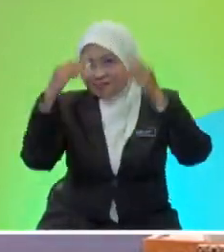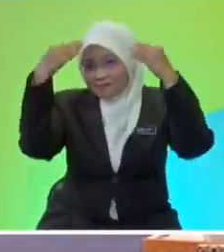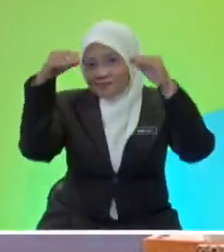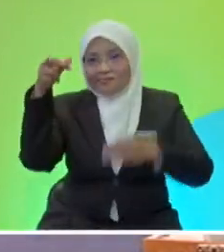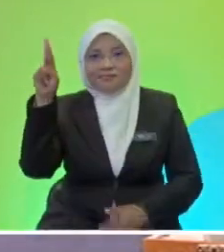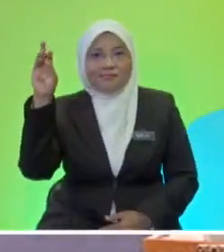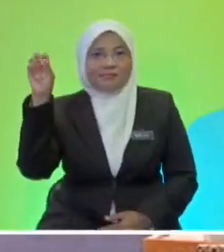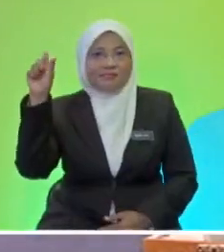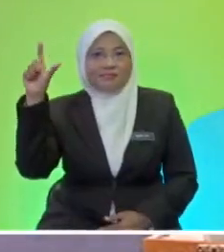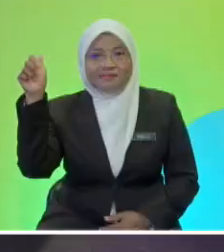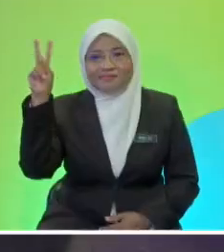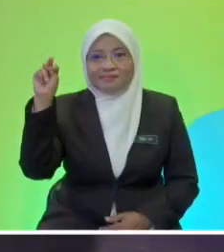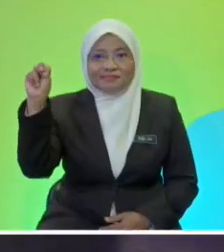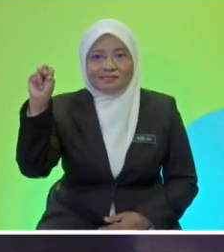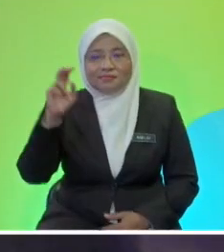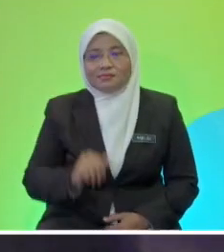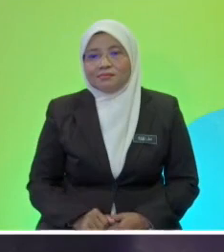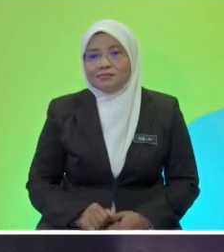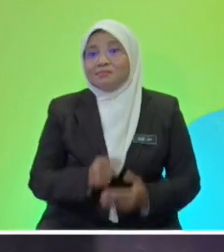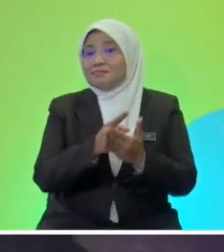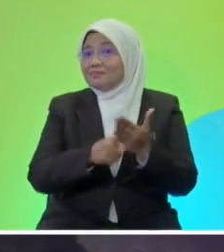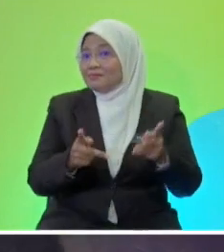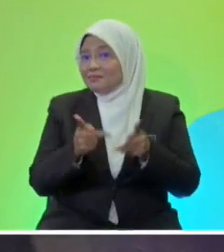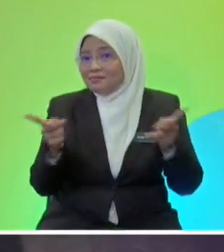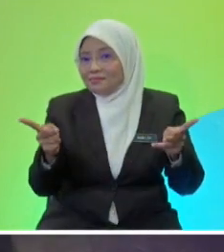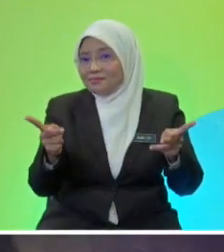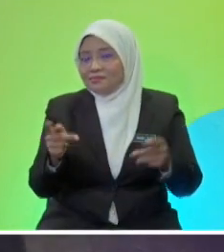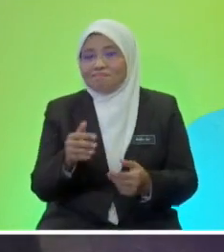Ruslan Apa kabar ibu